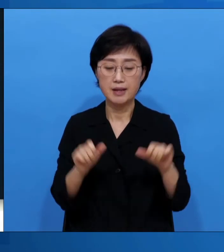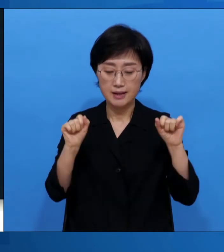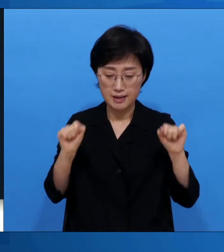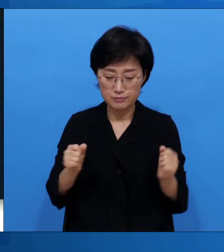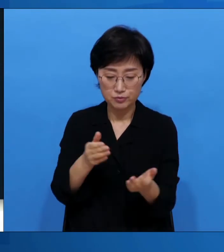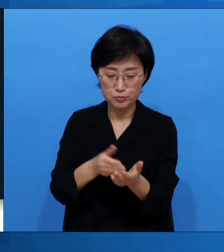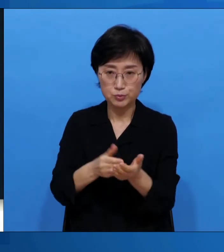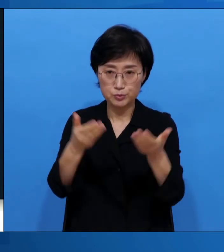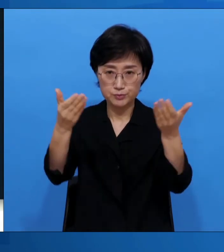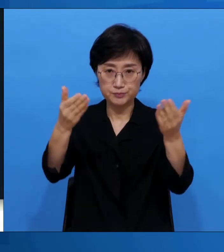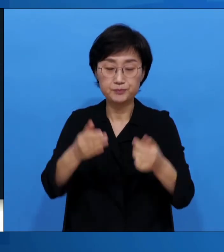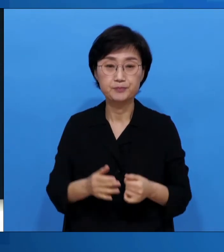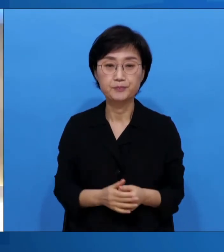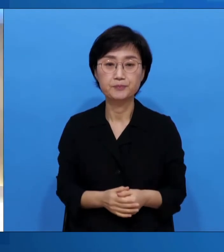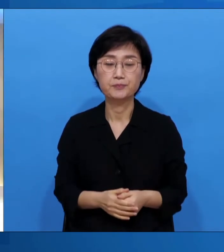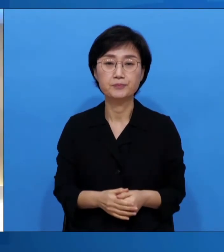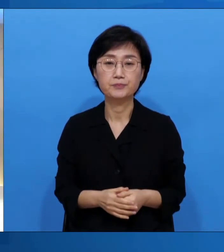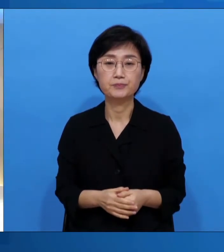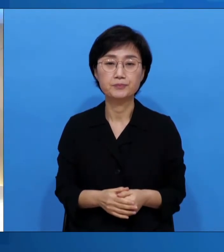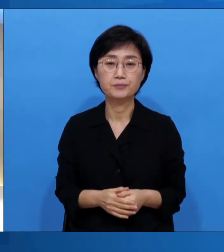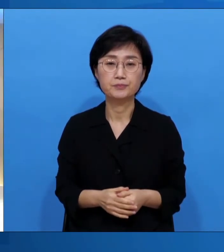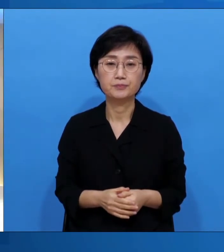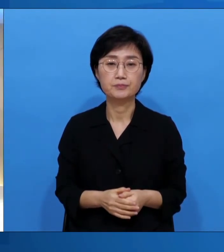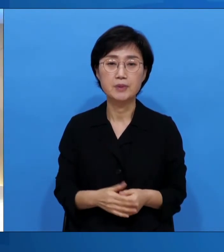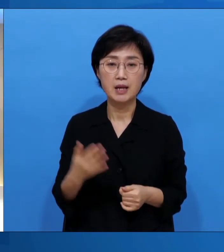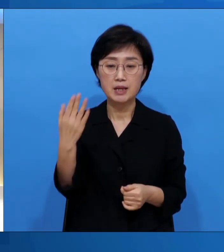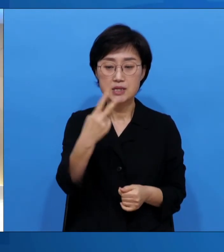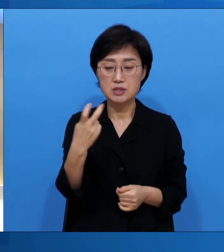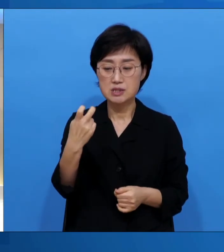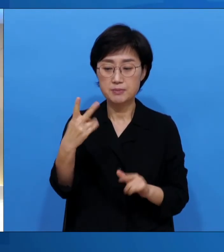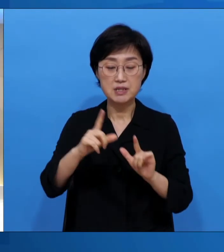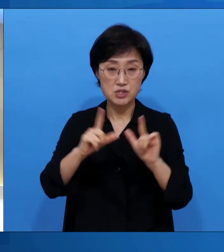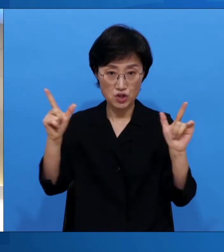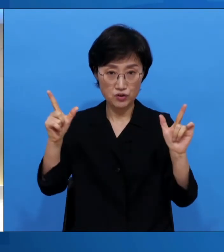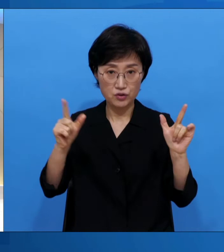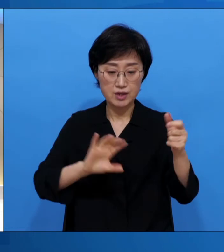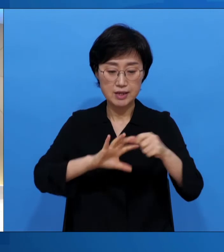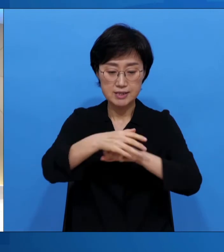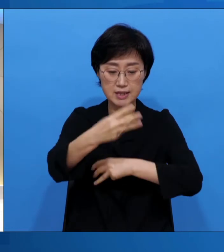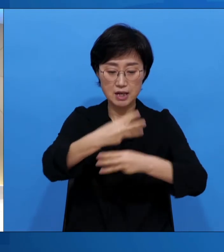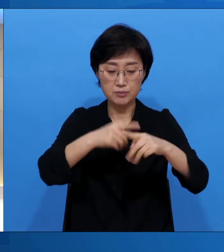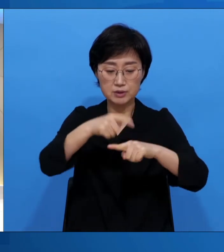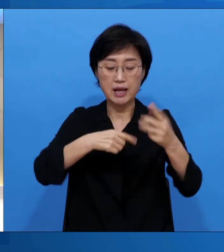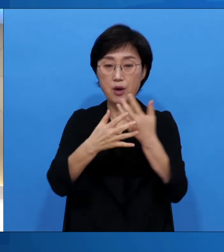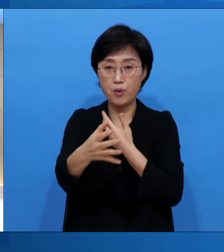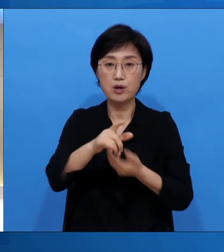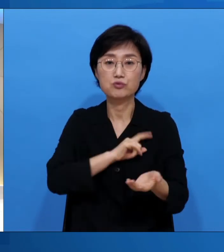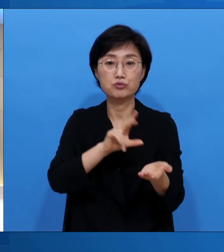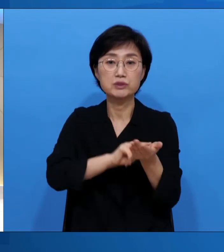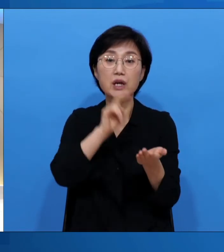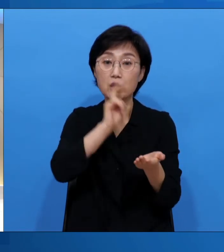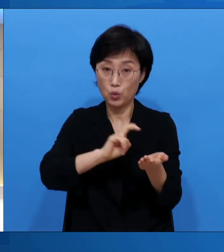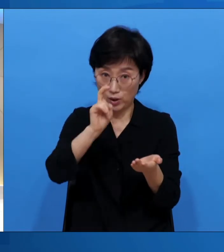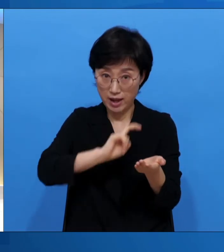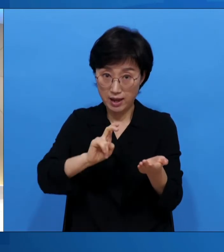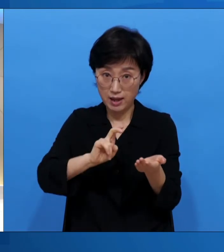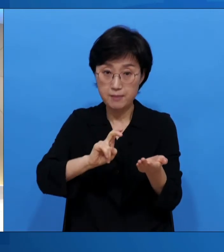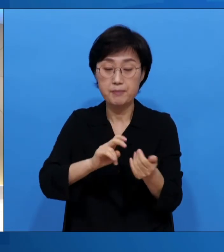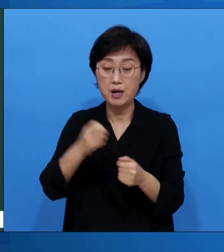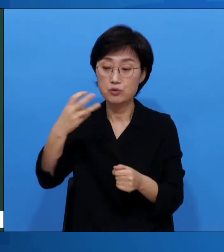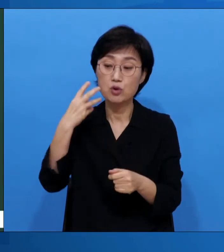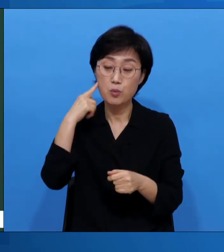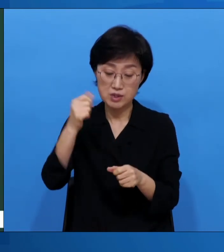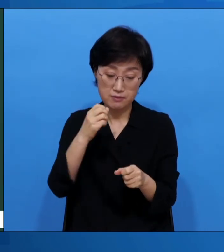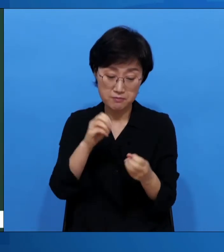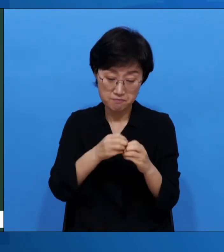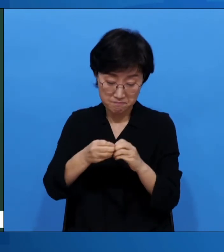안녕하십니까. RUTC 뉴스입니다. 2022년 WRC 주제곡으로 불릴 류광수 목사 작시곡을 공모합니다.